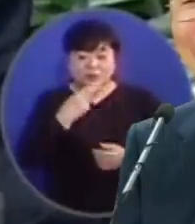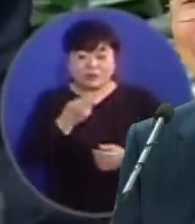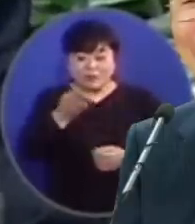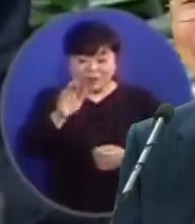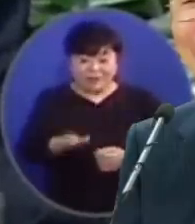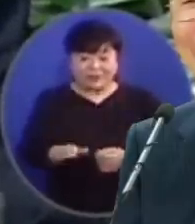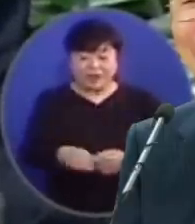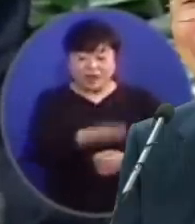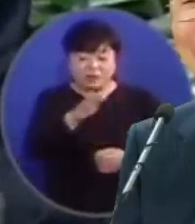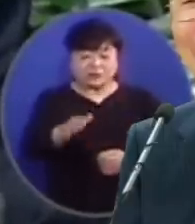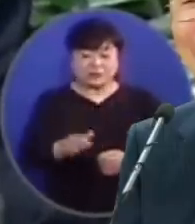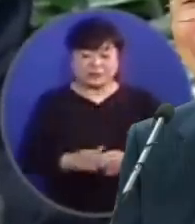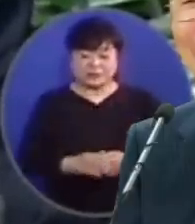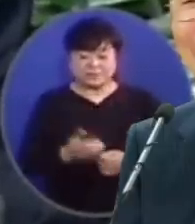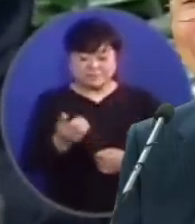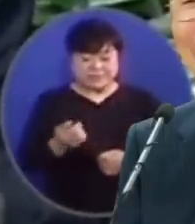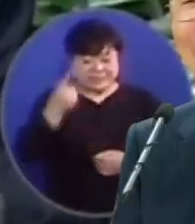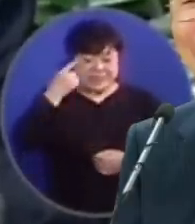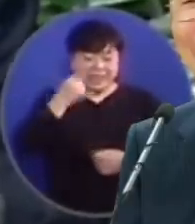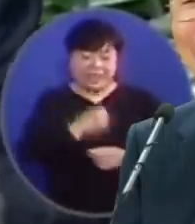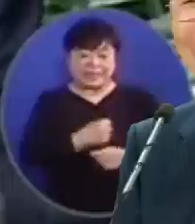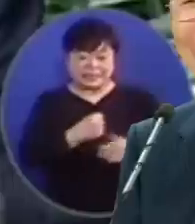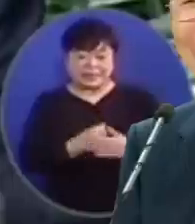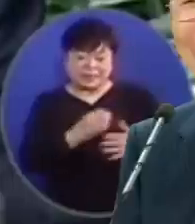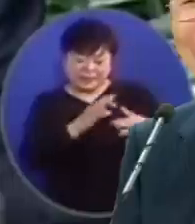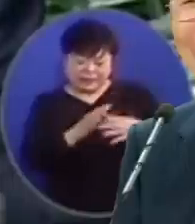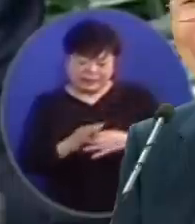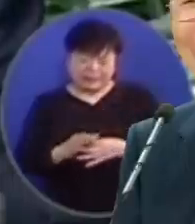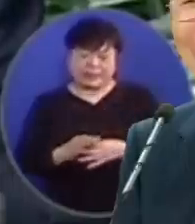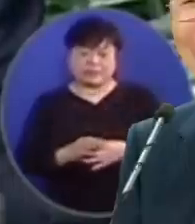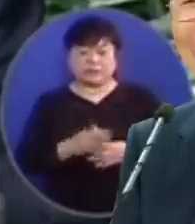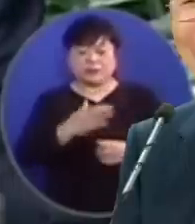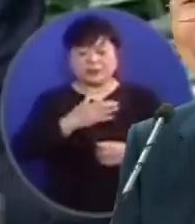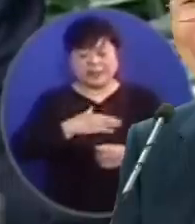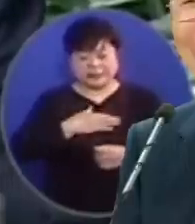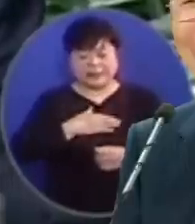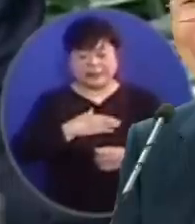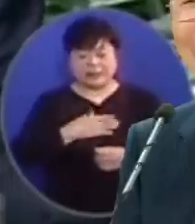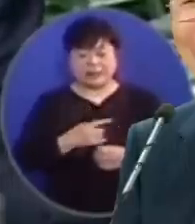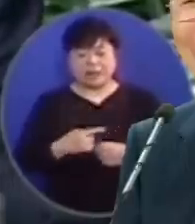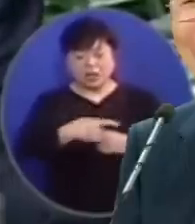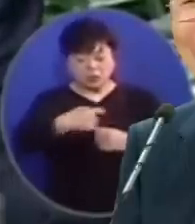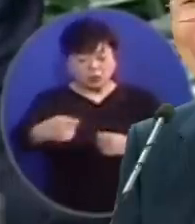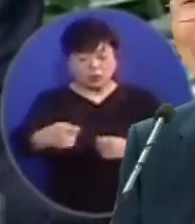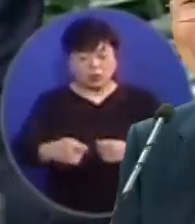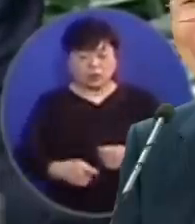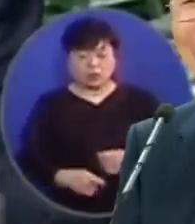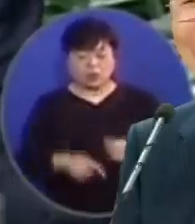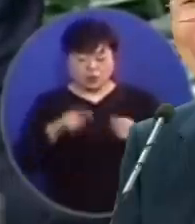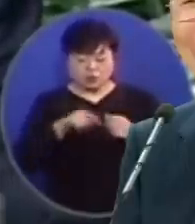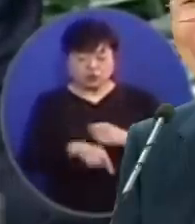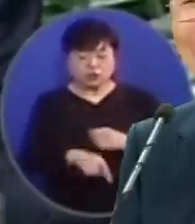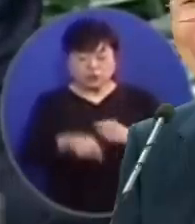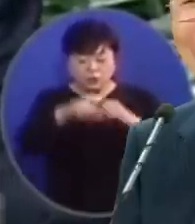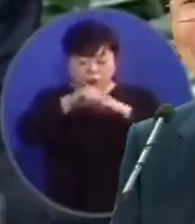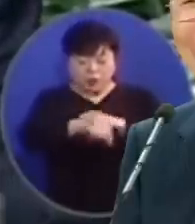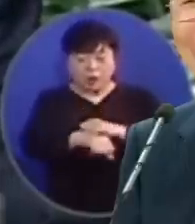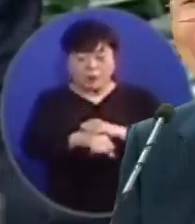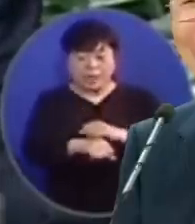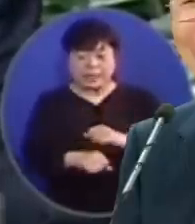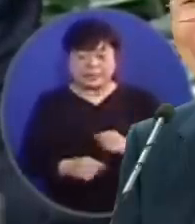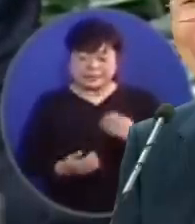여러분, 우리는 상상을 하기 때문에 끊임없이 내게 도역질하고 죽이고 멸망시키는 일들이 일어날